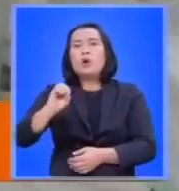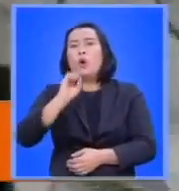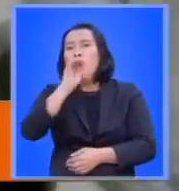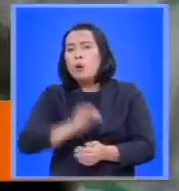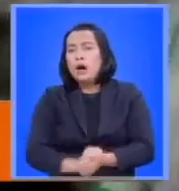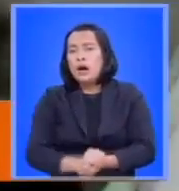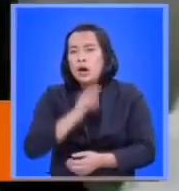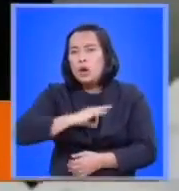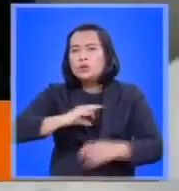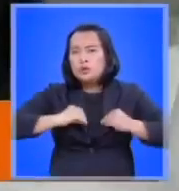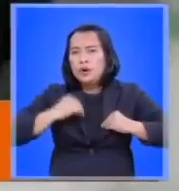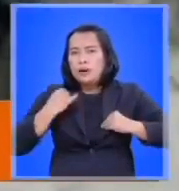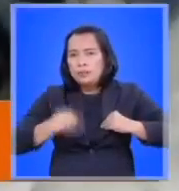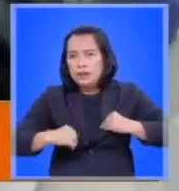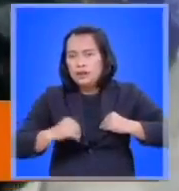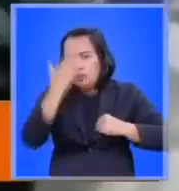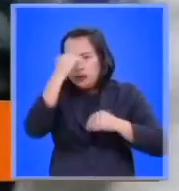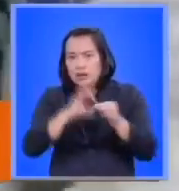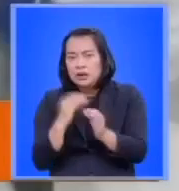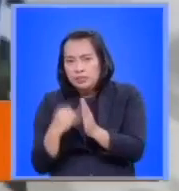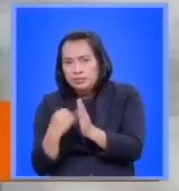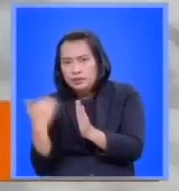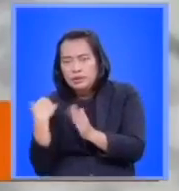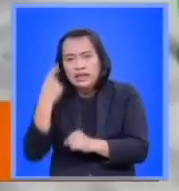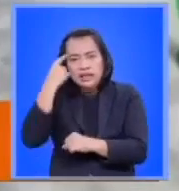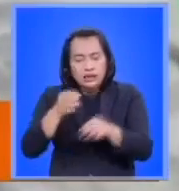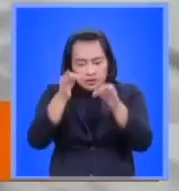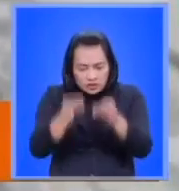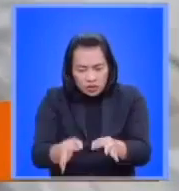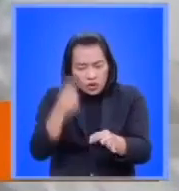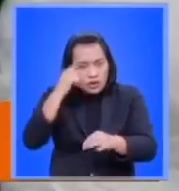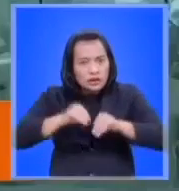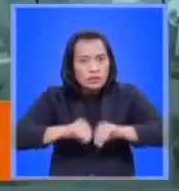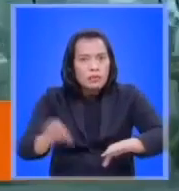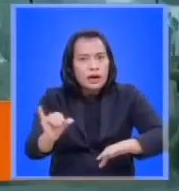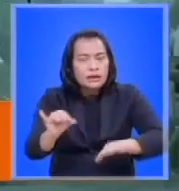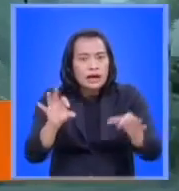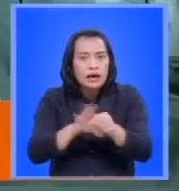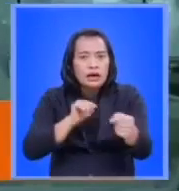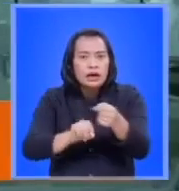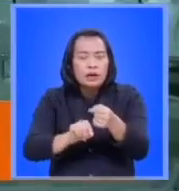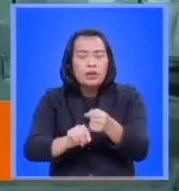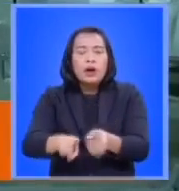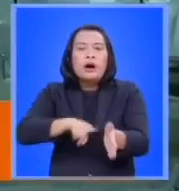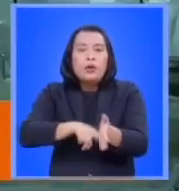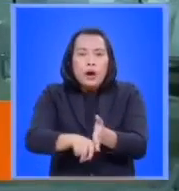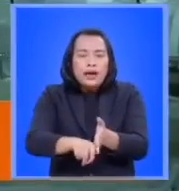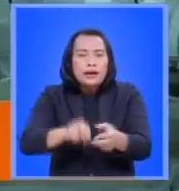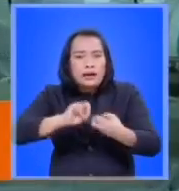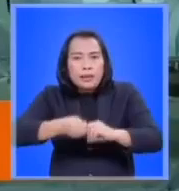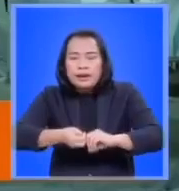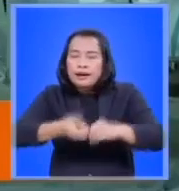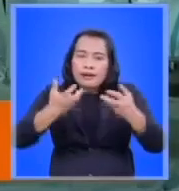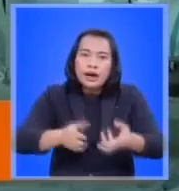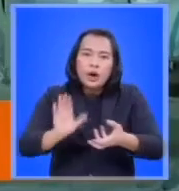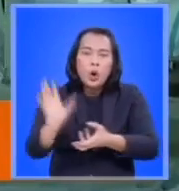ชุมฉุกเฉินรอบแรกเมื่อสัปดาห์ที่แล้วที่ได้ตัดสินใจยังไม่ประกาศให้การระบาดของไวรัสอู่ฮั่นเป็นสถานการณ์ฉุกเฉินระดับโล